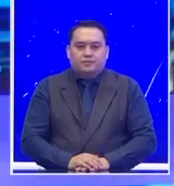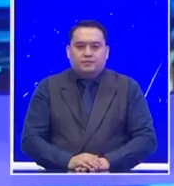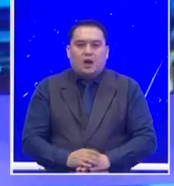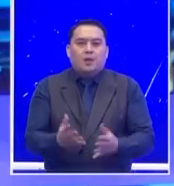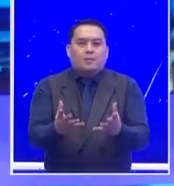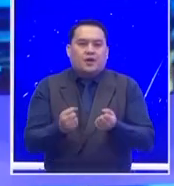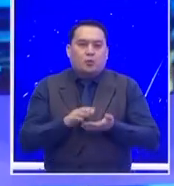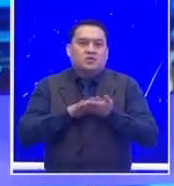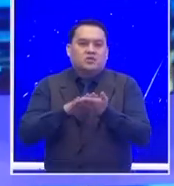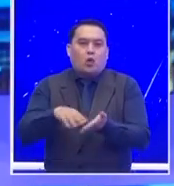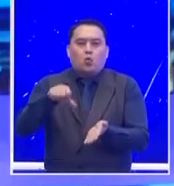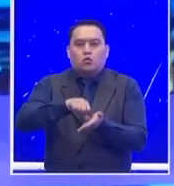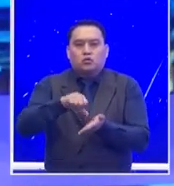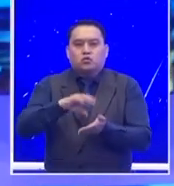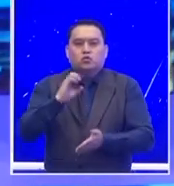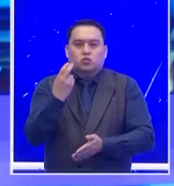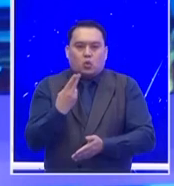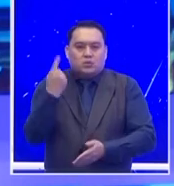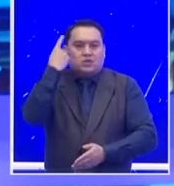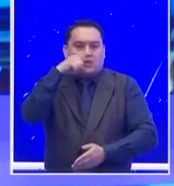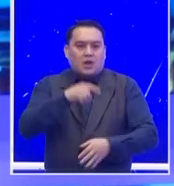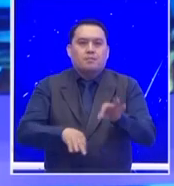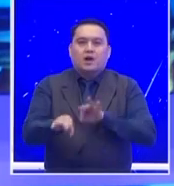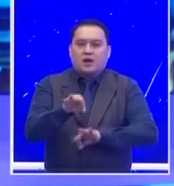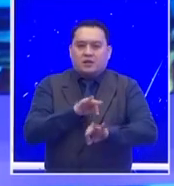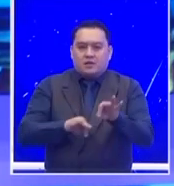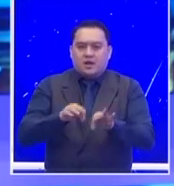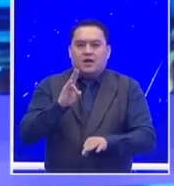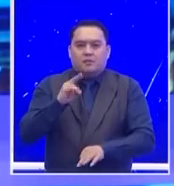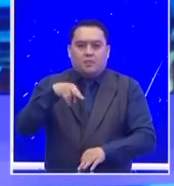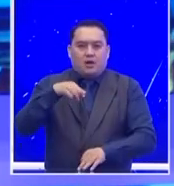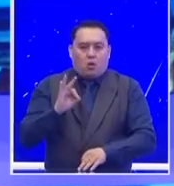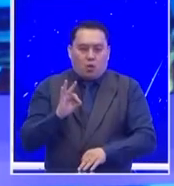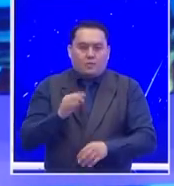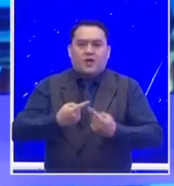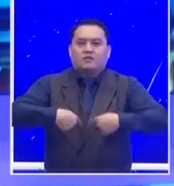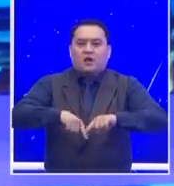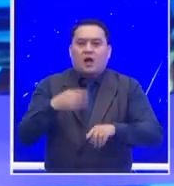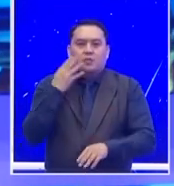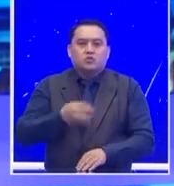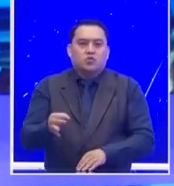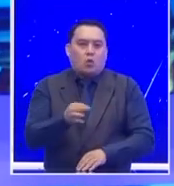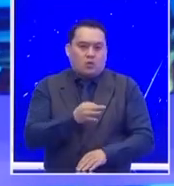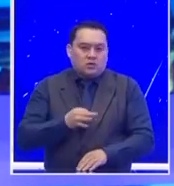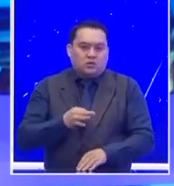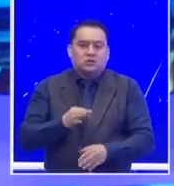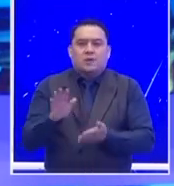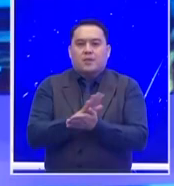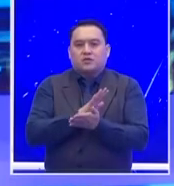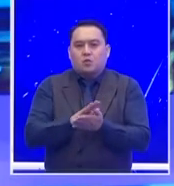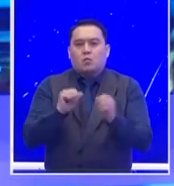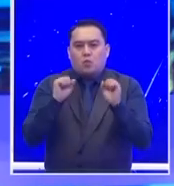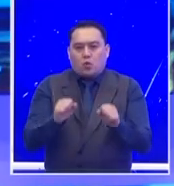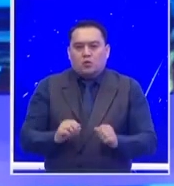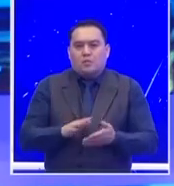Стартовал прием заявок на участие в ярмарке социальных идей и проектов для неправительственных организаций Алматинской области.